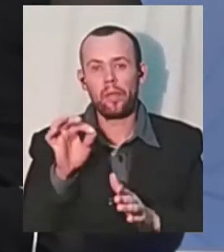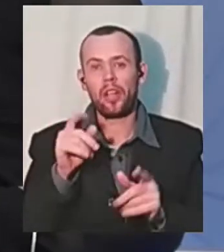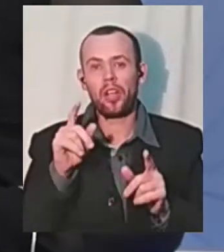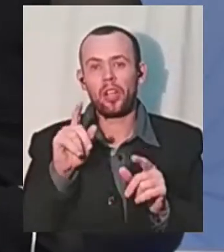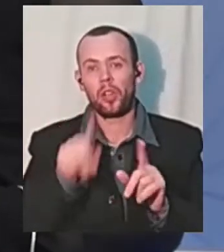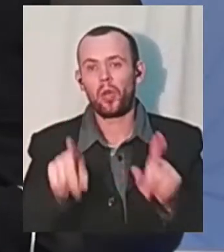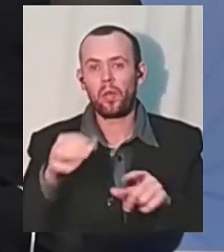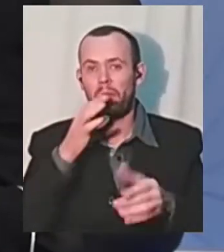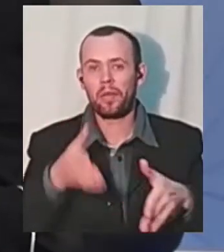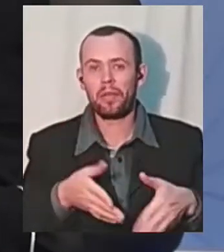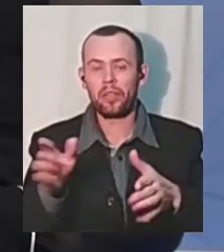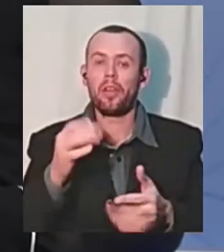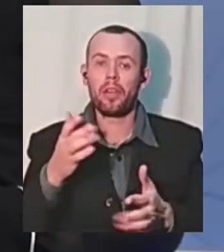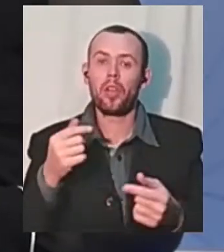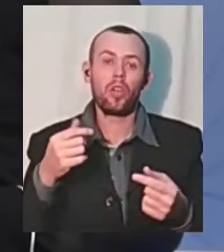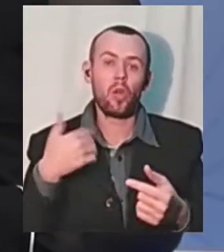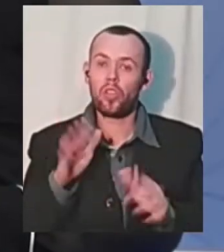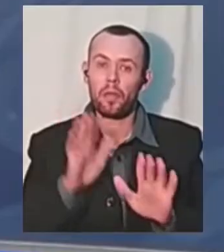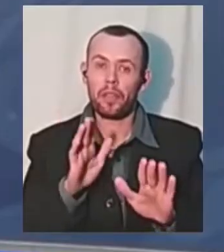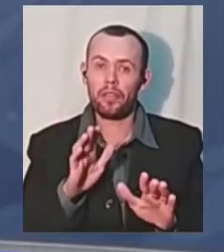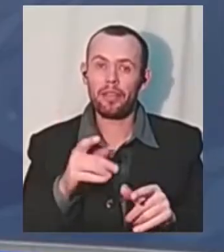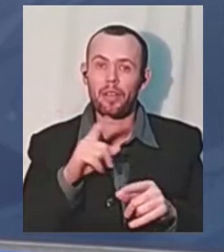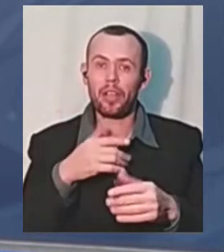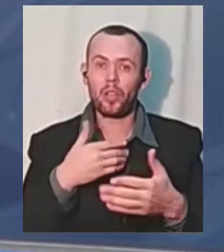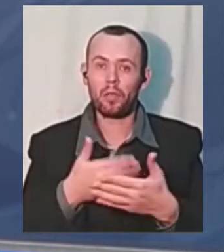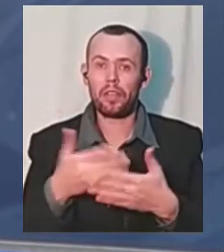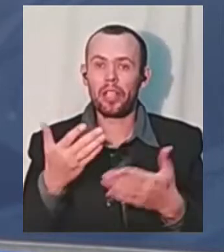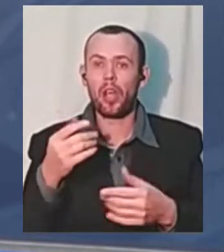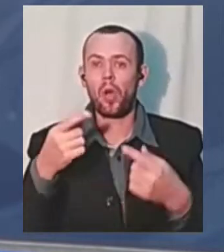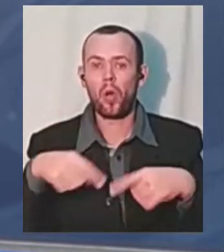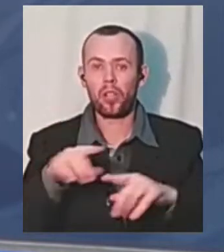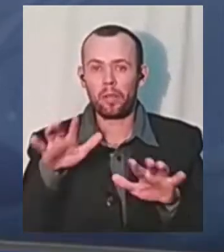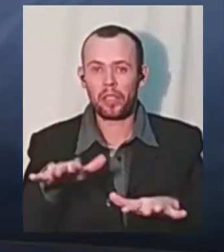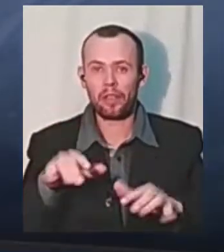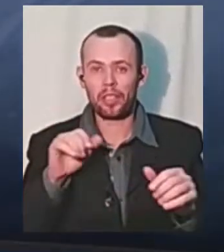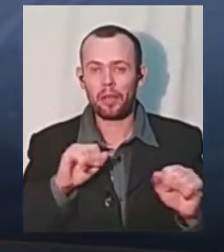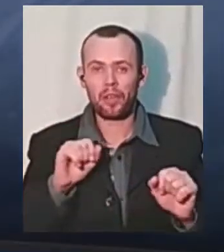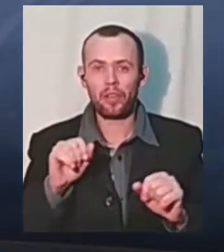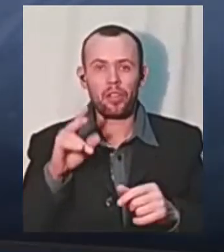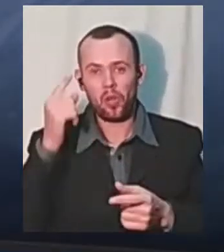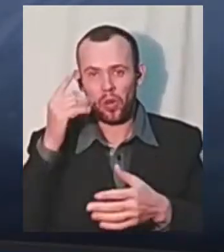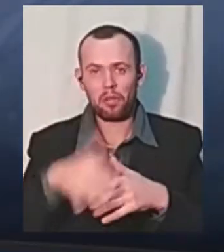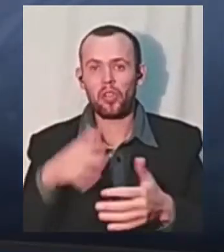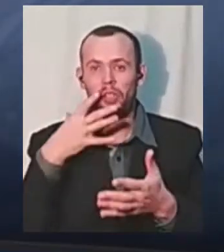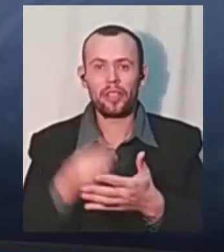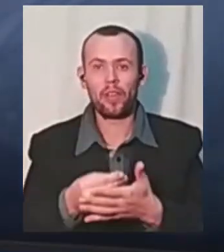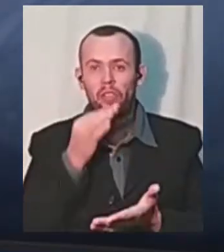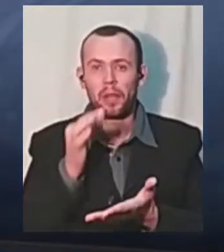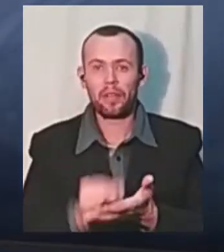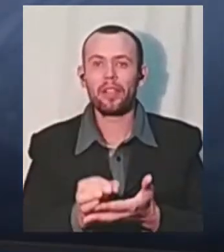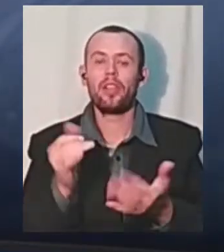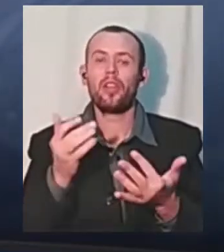Але якщо ми хочемо формувати якесь громадянське суспільство, де органи місцевого самоврядування, комунальні підприємства розуміють свою відповідальність, то слід